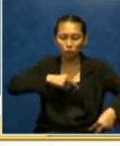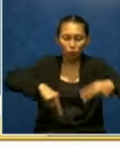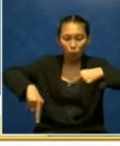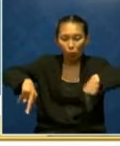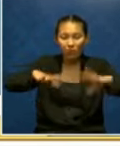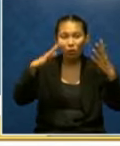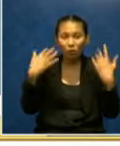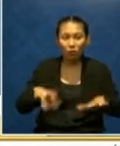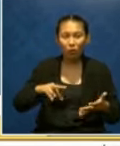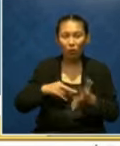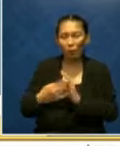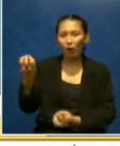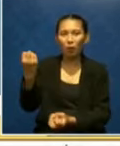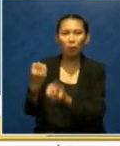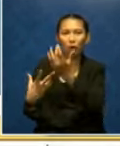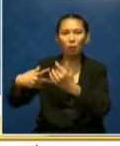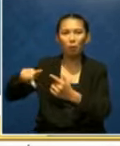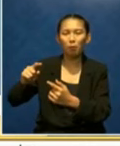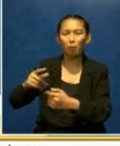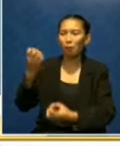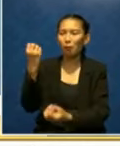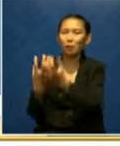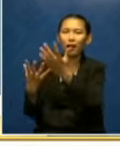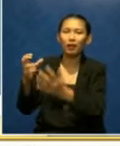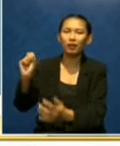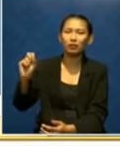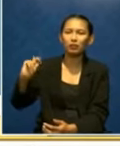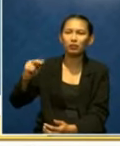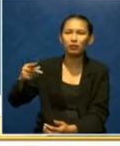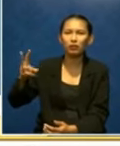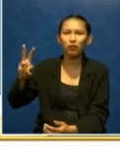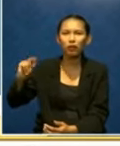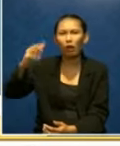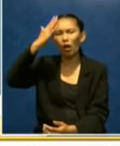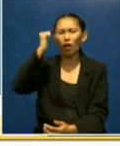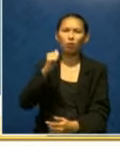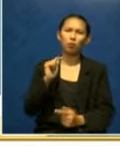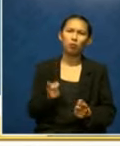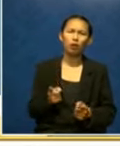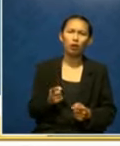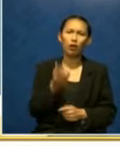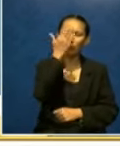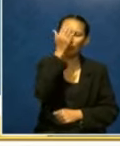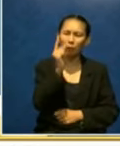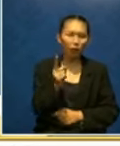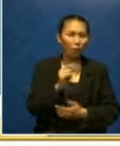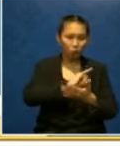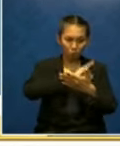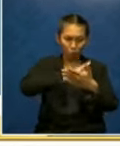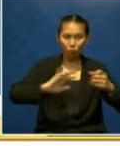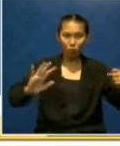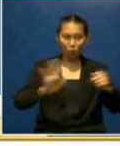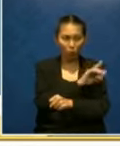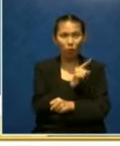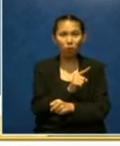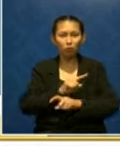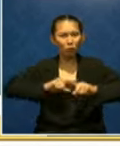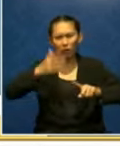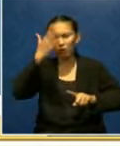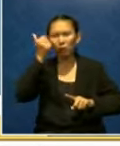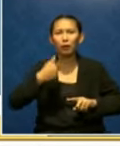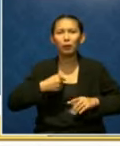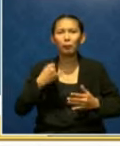เพบว่าเป็นพื้นที่ป่าสงวนทำไมถึงเป็นเช่นนั้นไปได้นี่คือถูกต้องทุกอย่างเลยนะคะนี่คือกรณีนึงนะคะพื้น